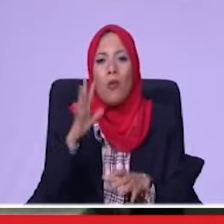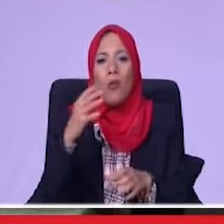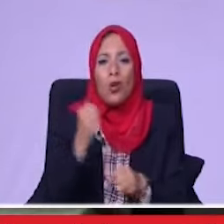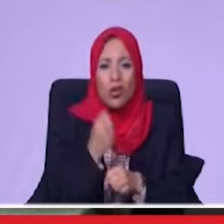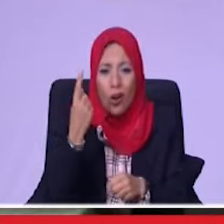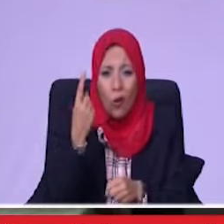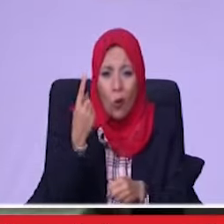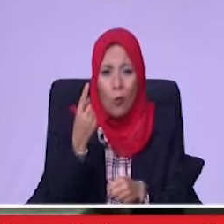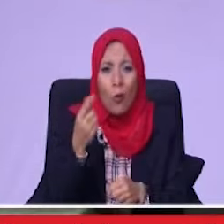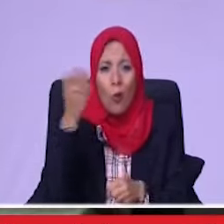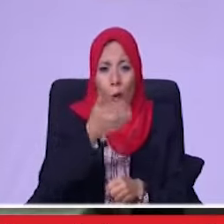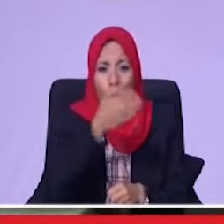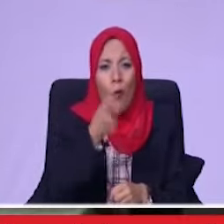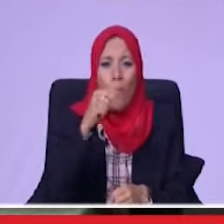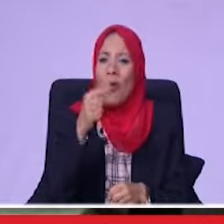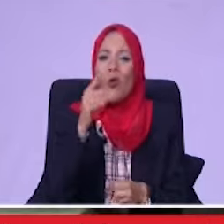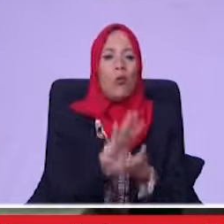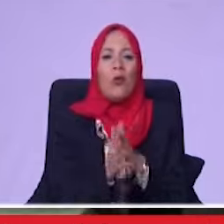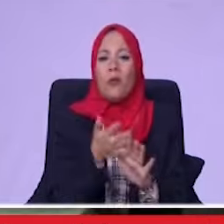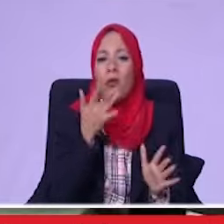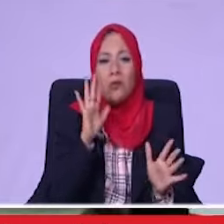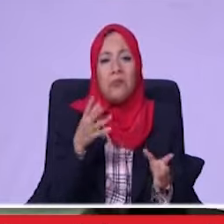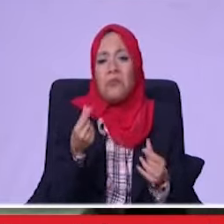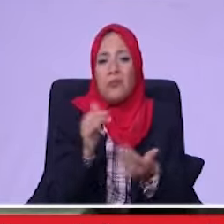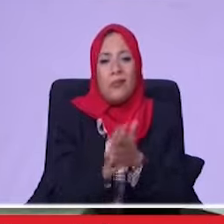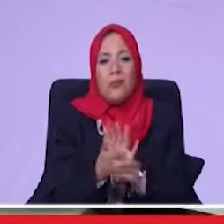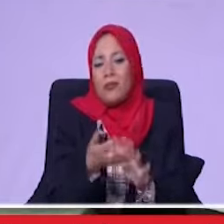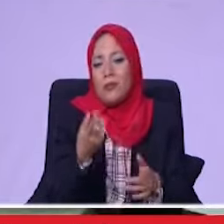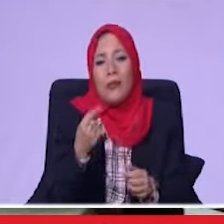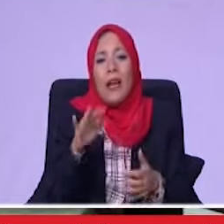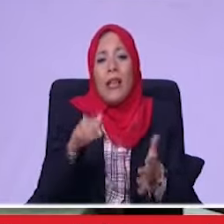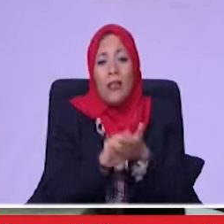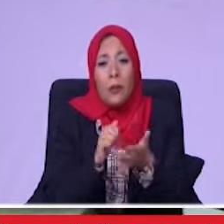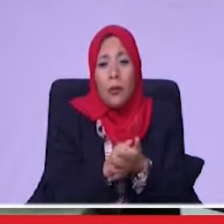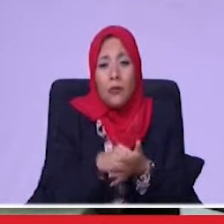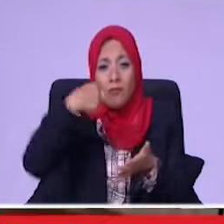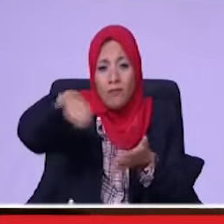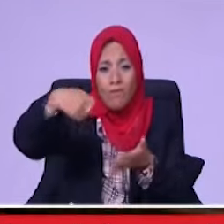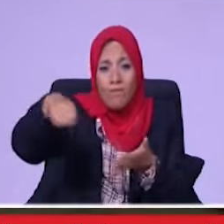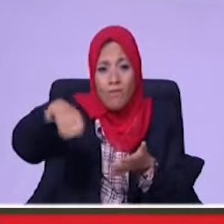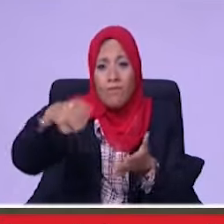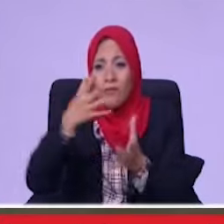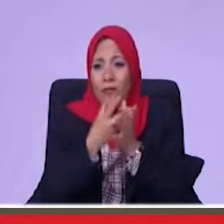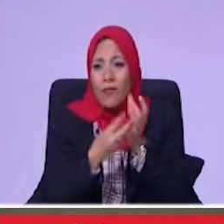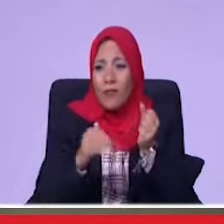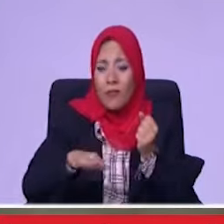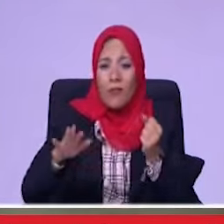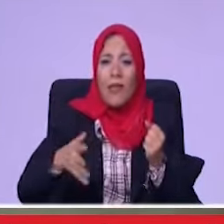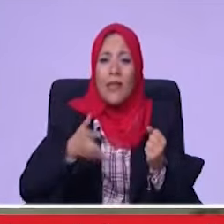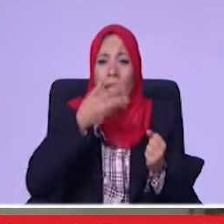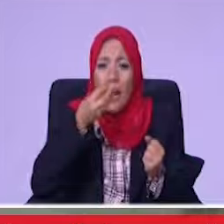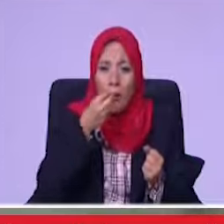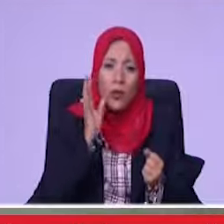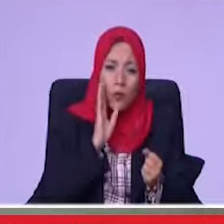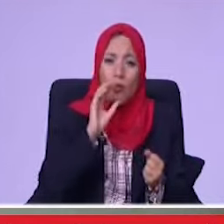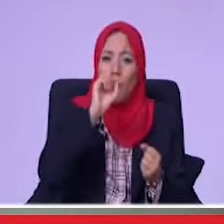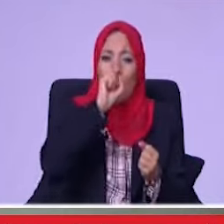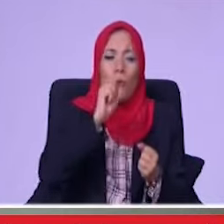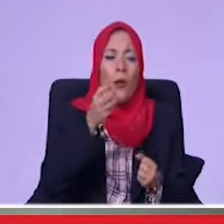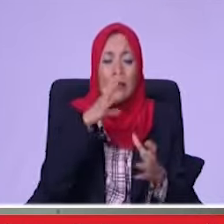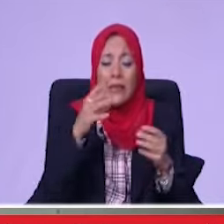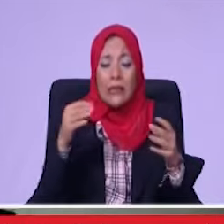لأ. طبعا ما بتكفيش، انا قاعده قانون جديد معايا، عايزين علام وعايزين اكل وعايزين شرب وعايزين